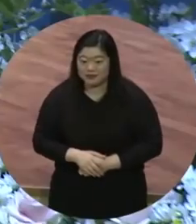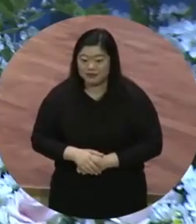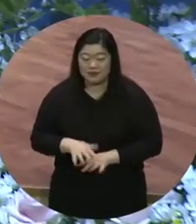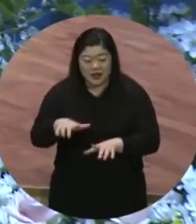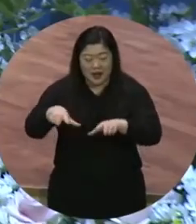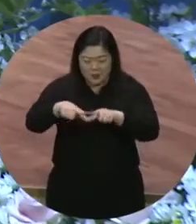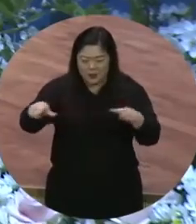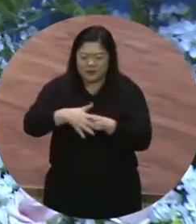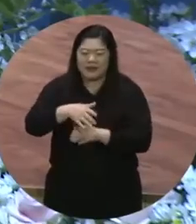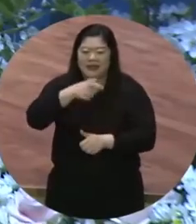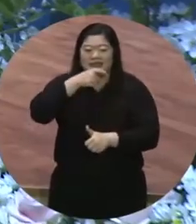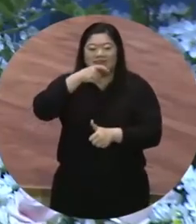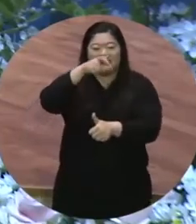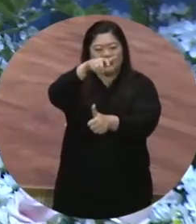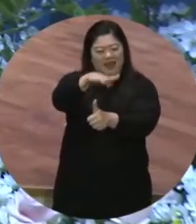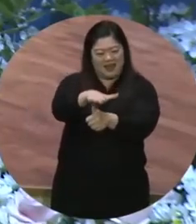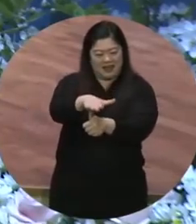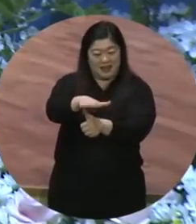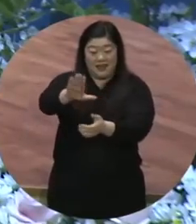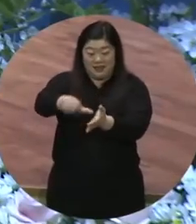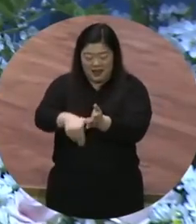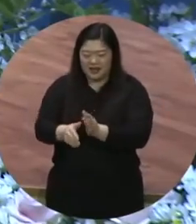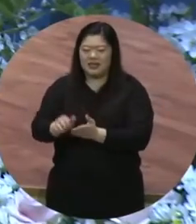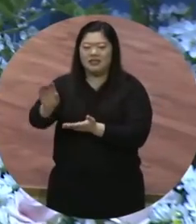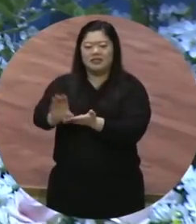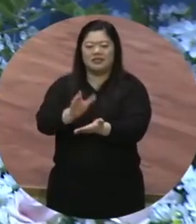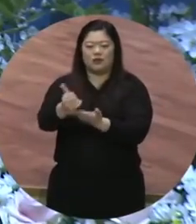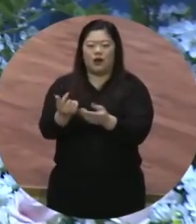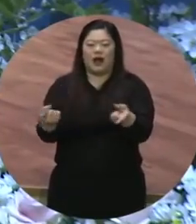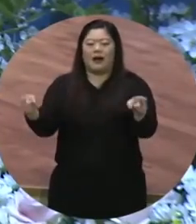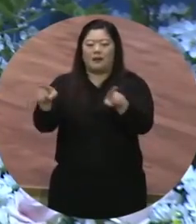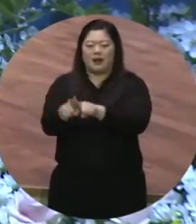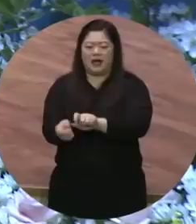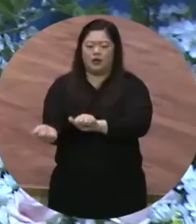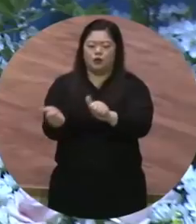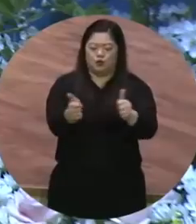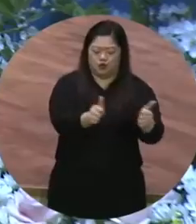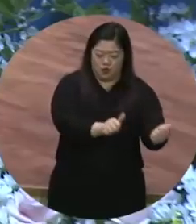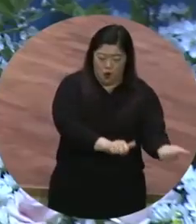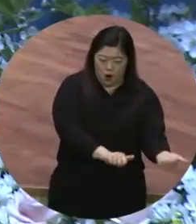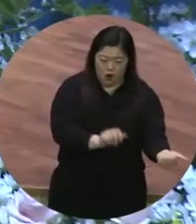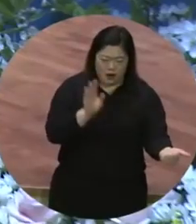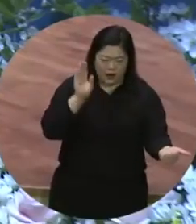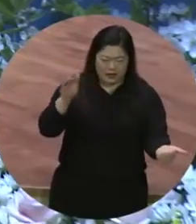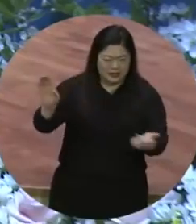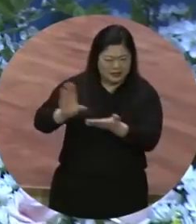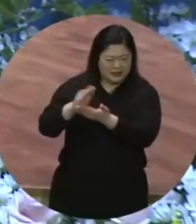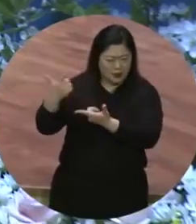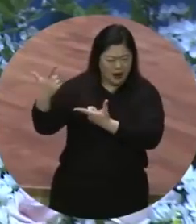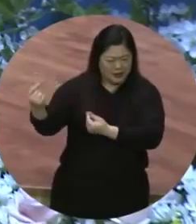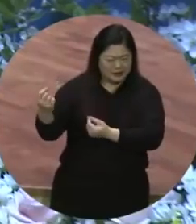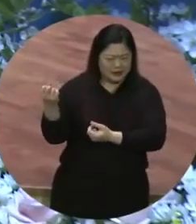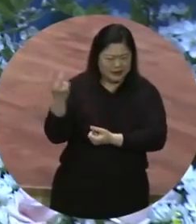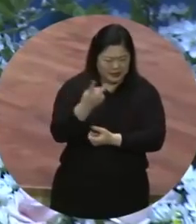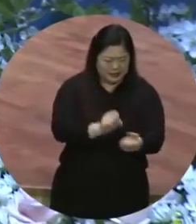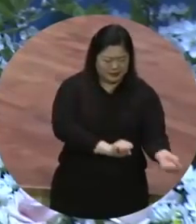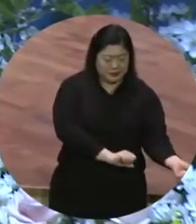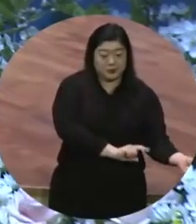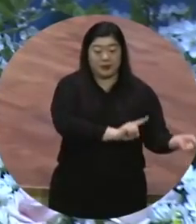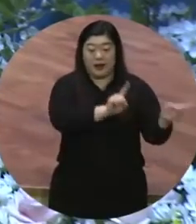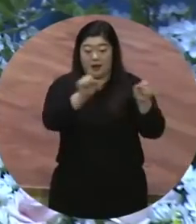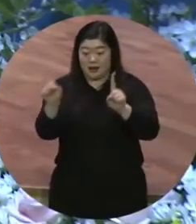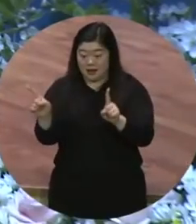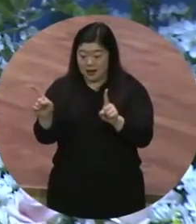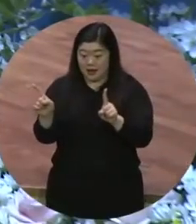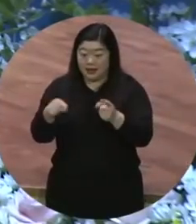많이 인용하는 말씀인데 그리스도와 함께 죽고 그리스도와 함께 다시 사는 것이 바로 세례의 영적